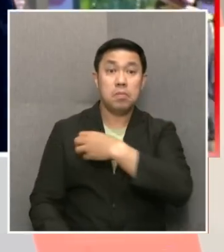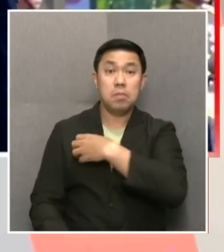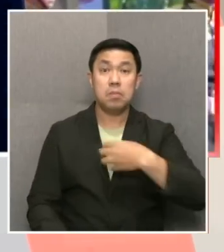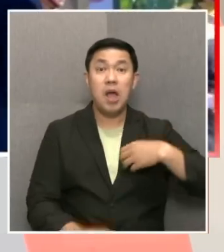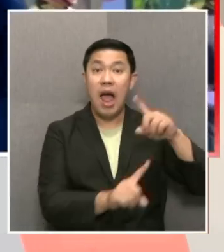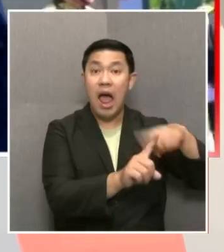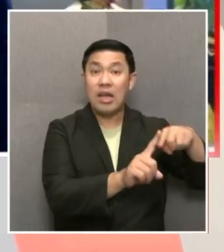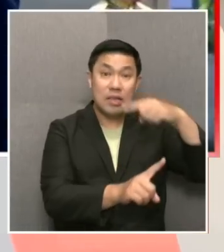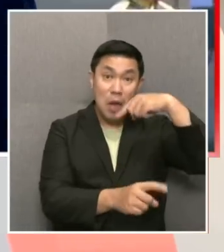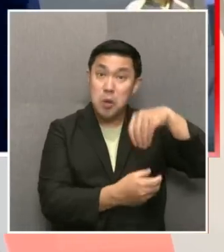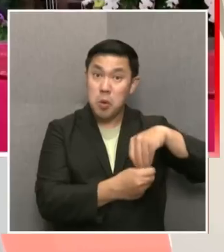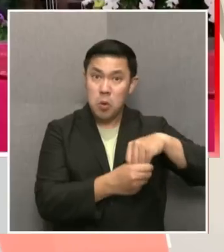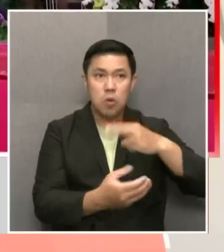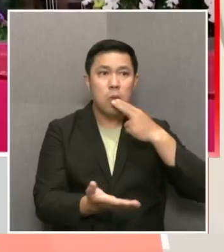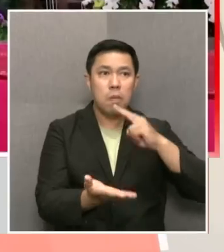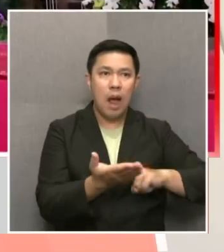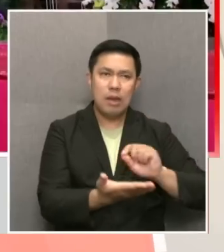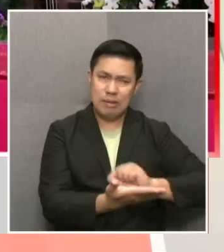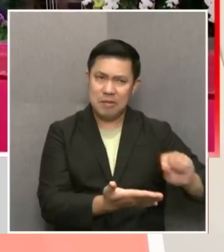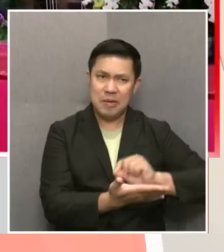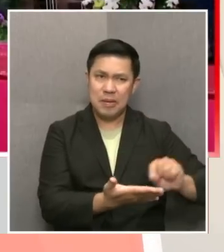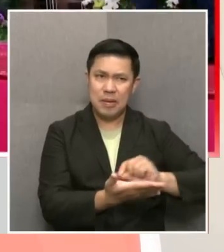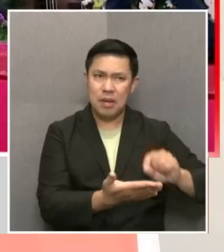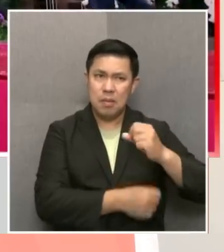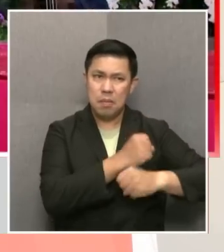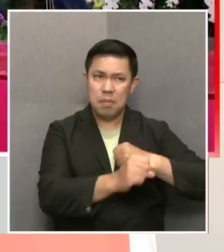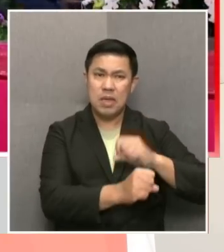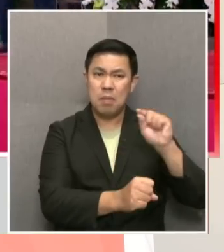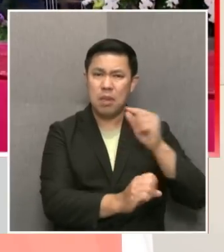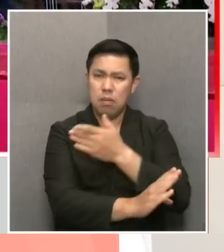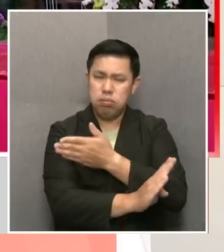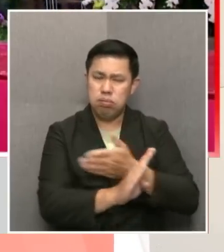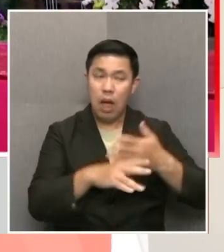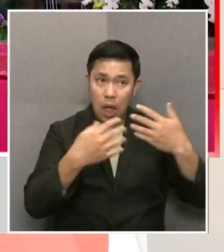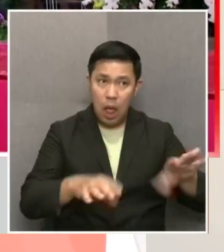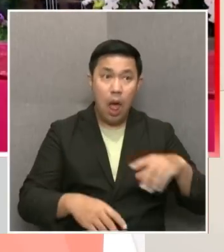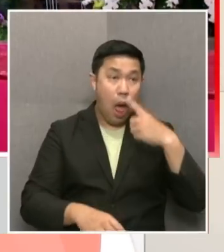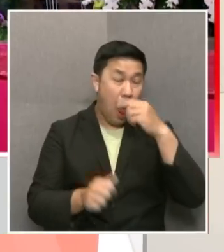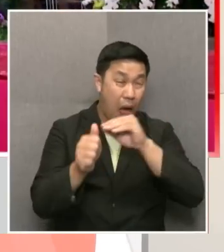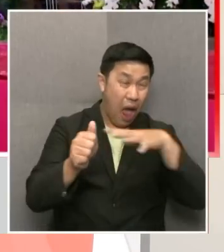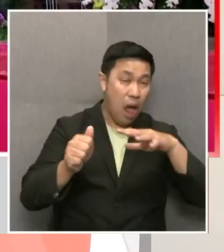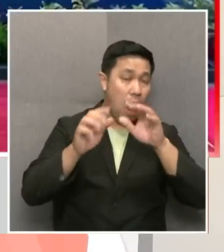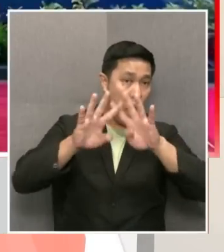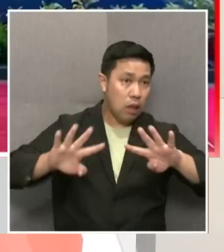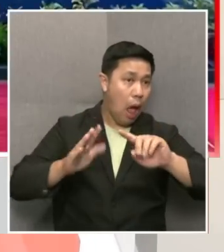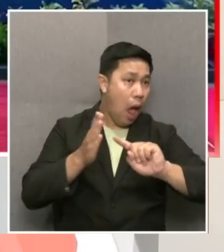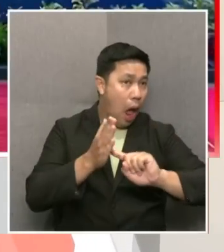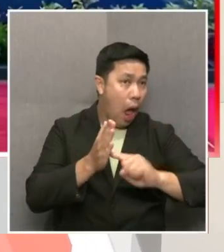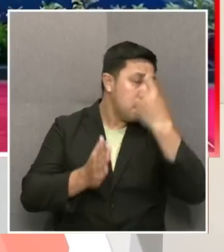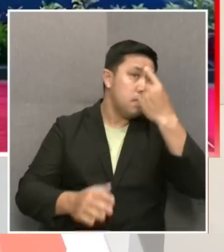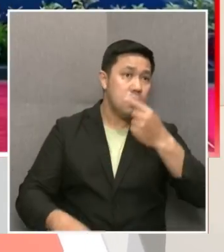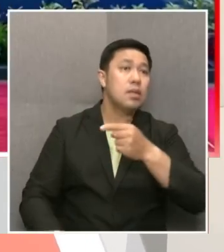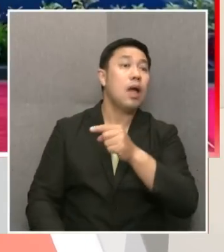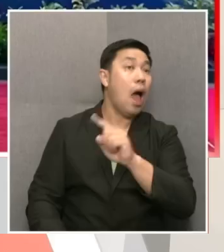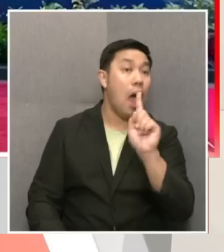จำประเทศไทยก็ได้เขียนจดหมายซึ่งภายหลัง20ปีก็เปิดเผยนะครับว่าผู้นำที่แท้จริงของอาเซียนอย่างไม่เป็นทาง